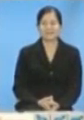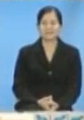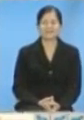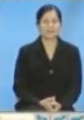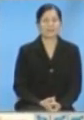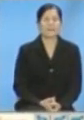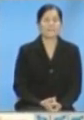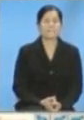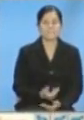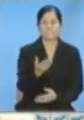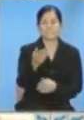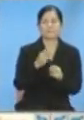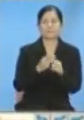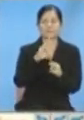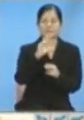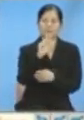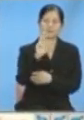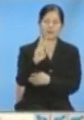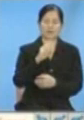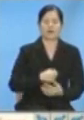เชิญท่านชินวรอ้าวมีอะไร